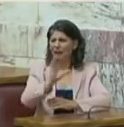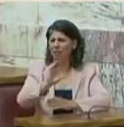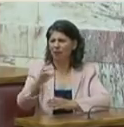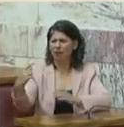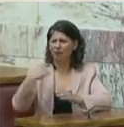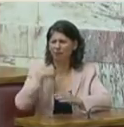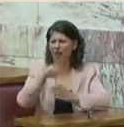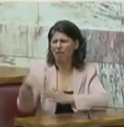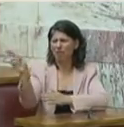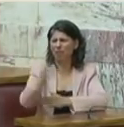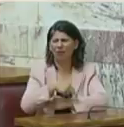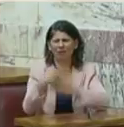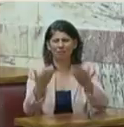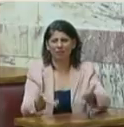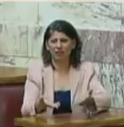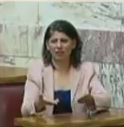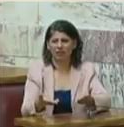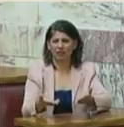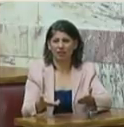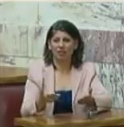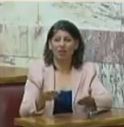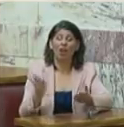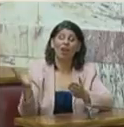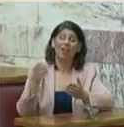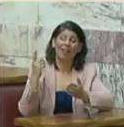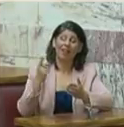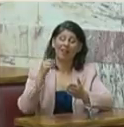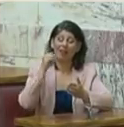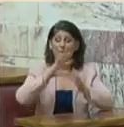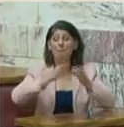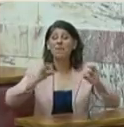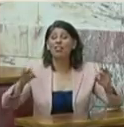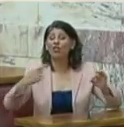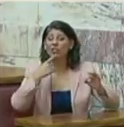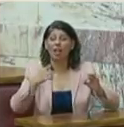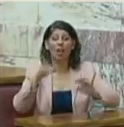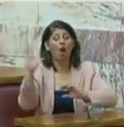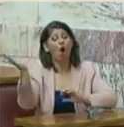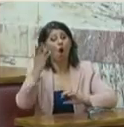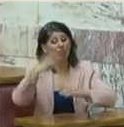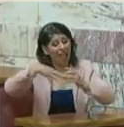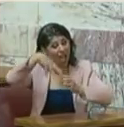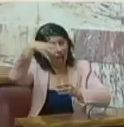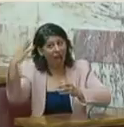συζητιέται. Όσα δεν φτάνει αλεπού, λέει μια παροιμία, τα κάνει κρεμαστάρια.